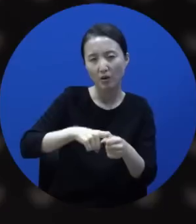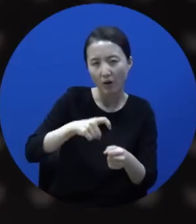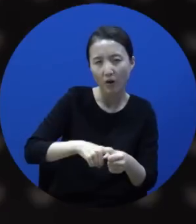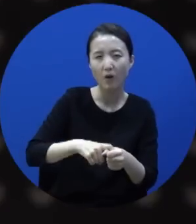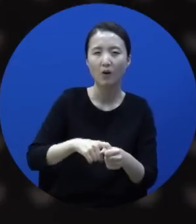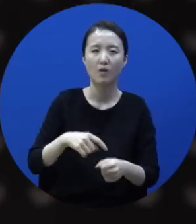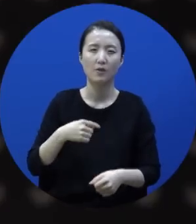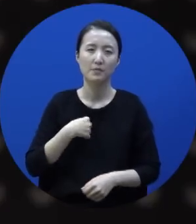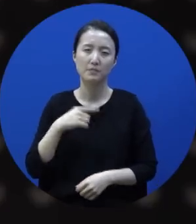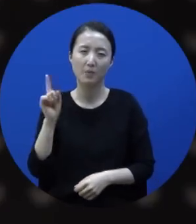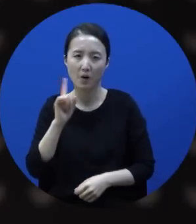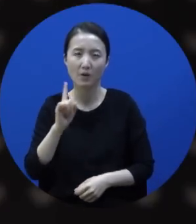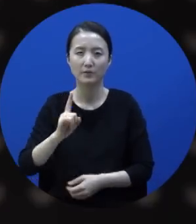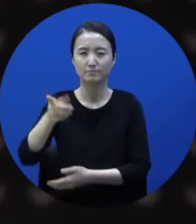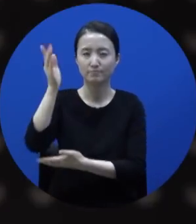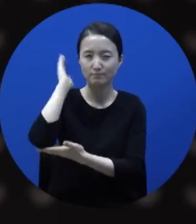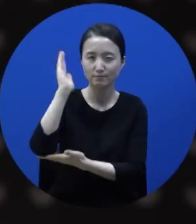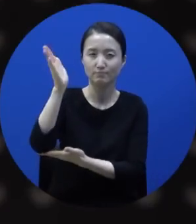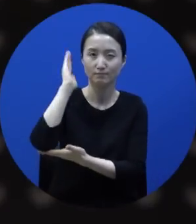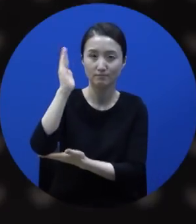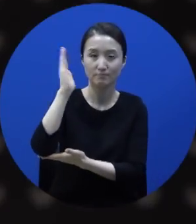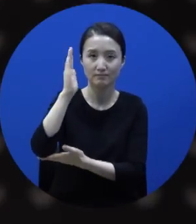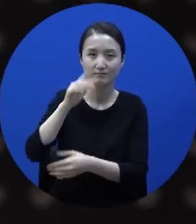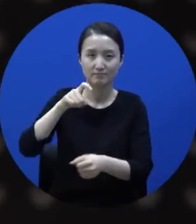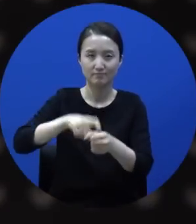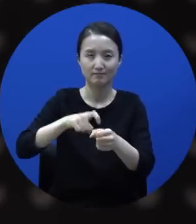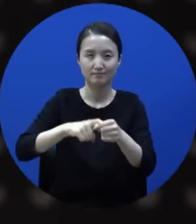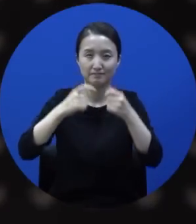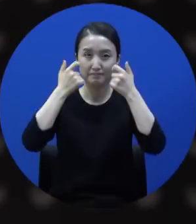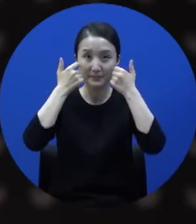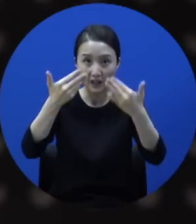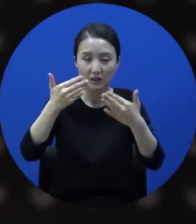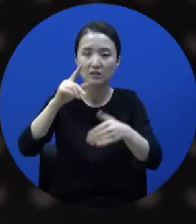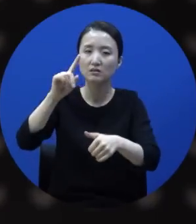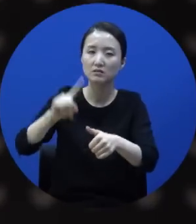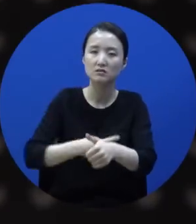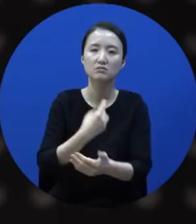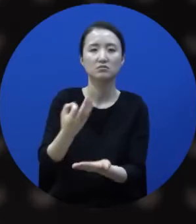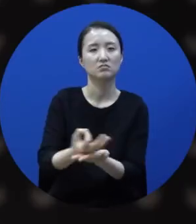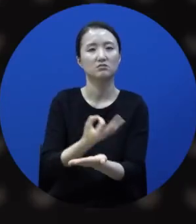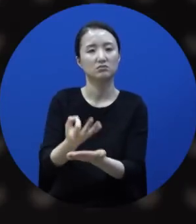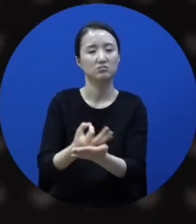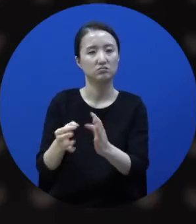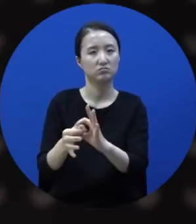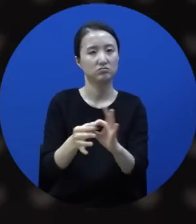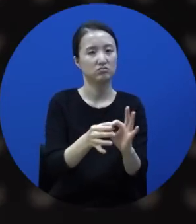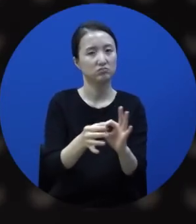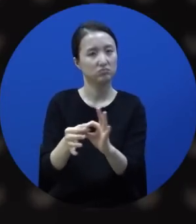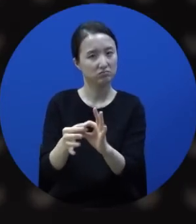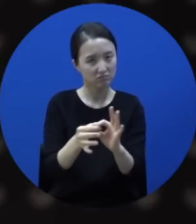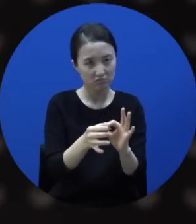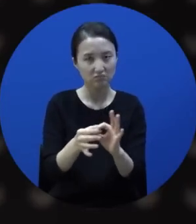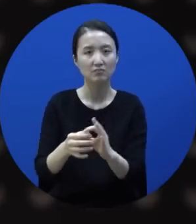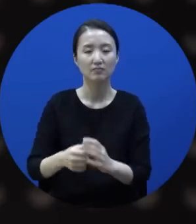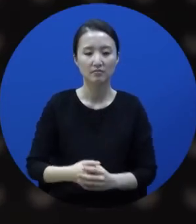지속적으로 매출이 일어나기 시작했어요. 그래서 이런 다양한 방법들을 통해서 제가 성공 사례를 만들어낼 수